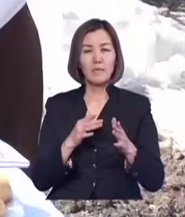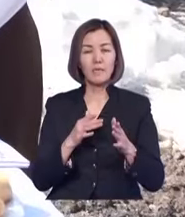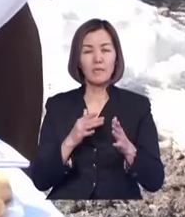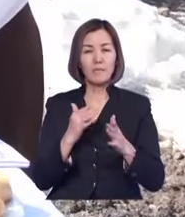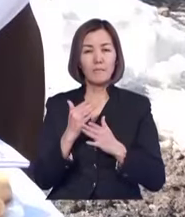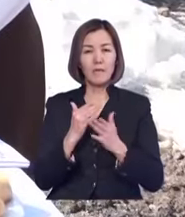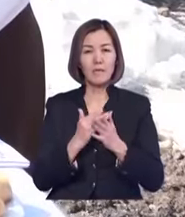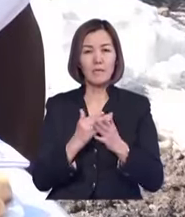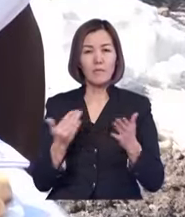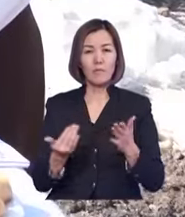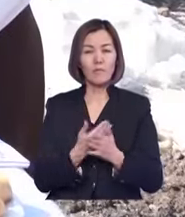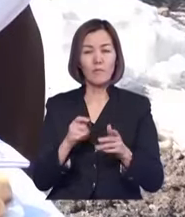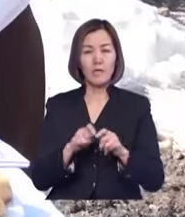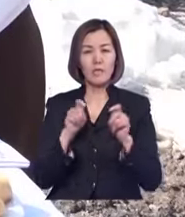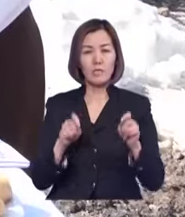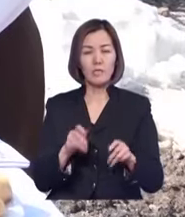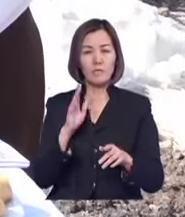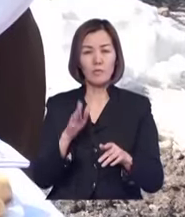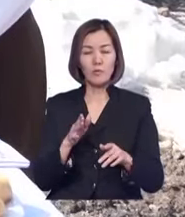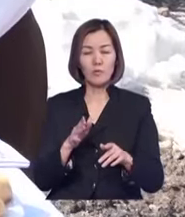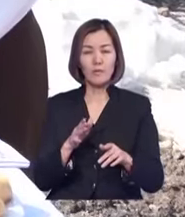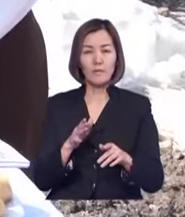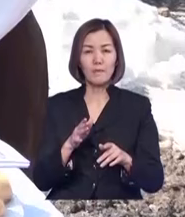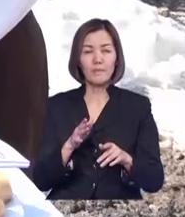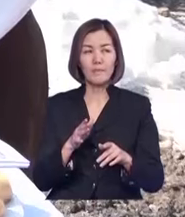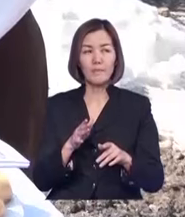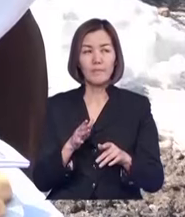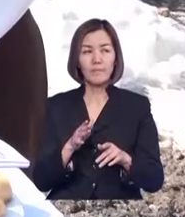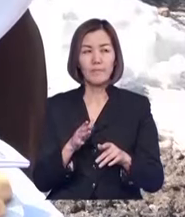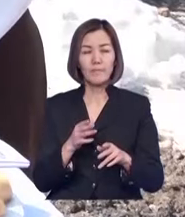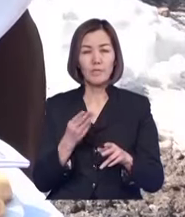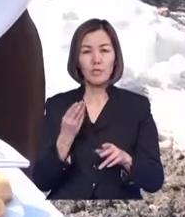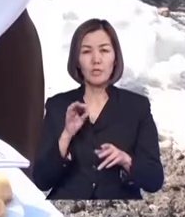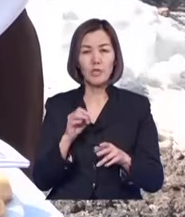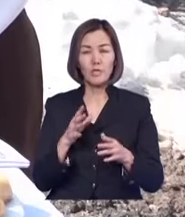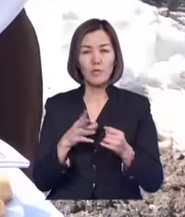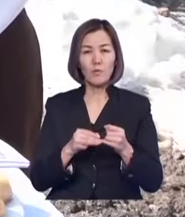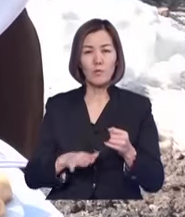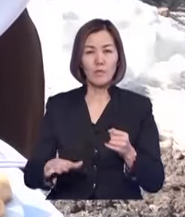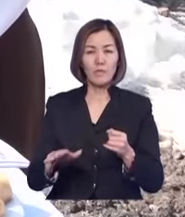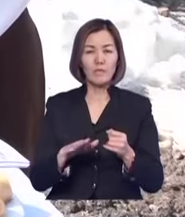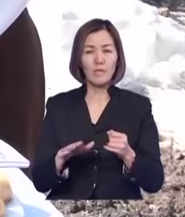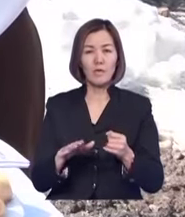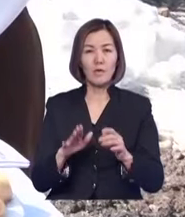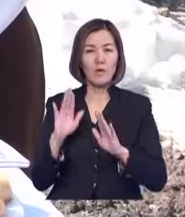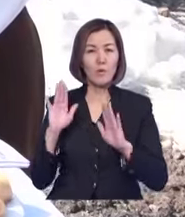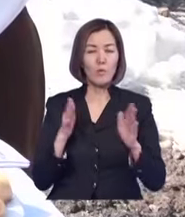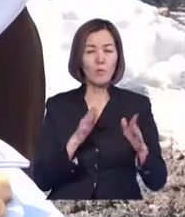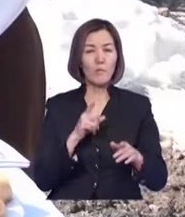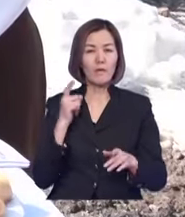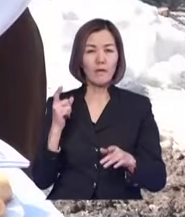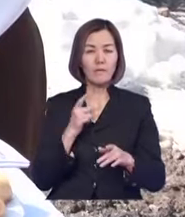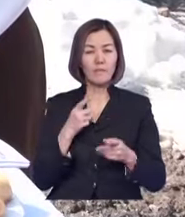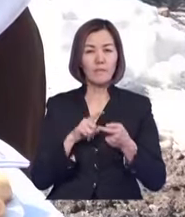ретінде жаңа мамандық ашайық деп жатырмыз. Ол осы Шелек өңіріндегі орман